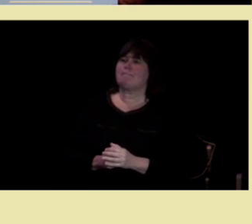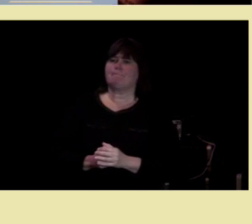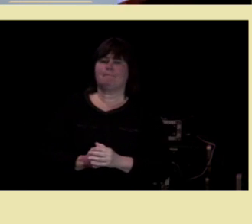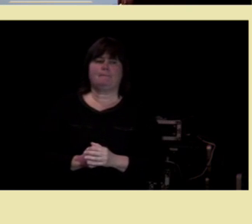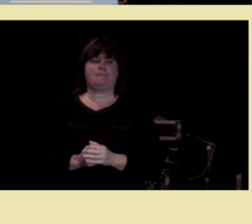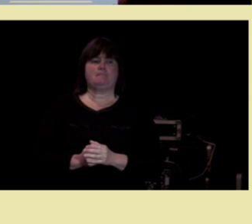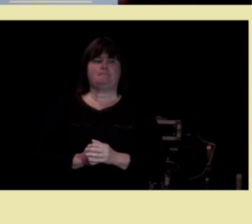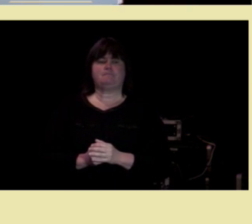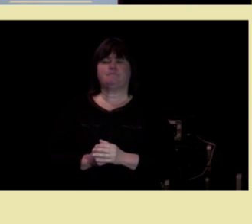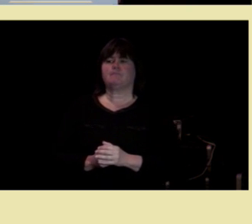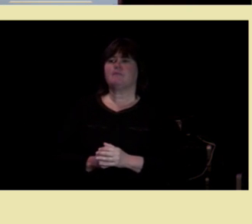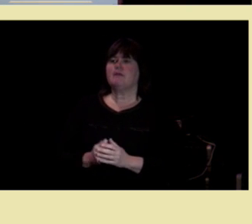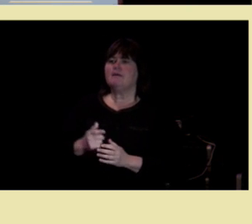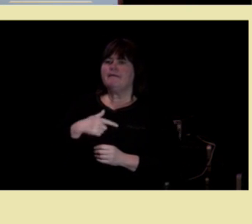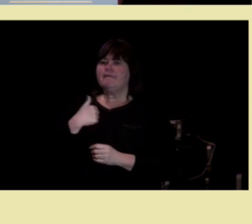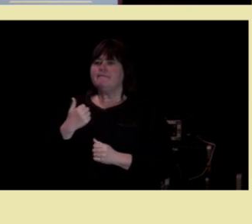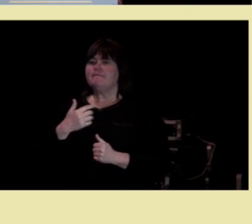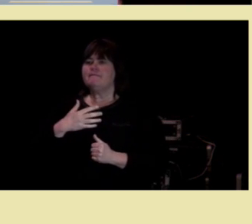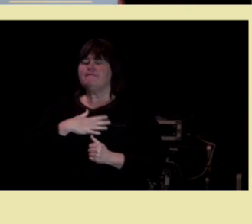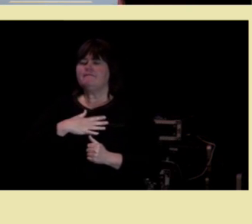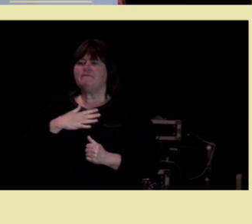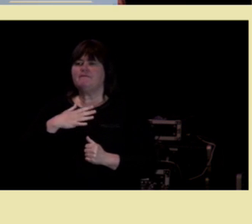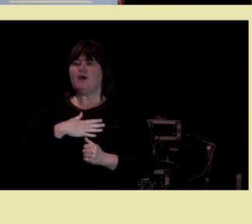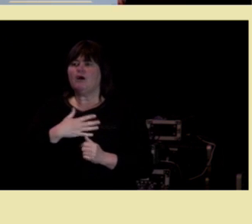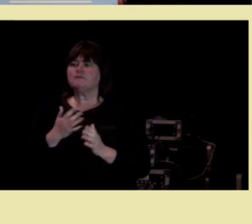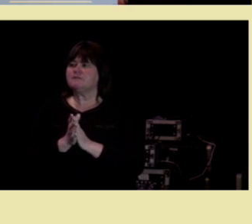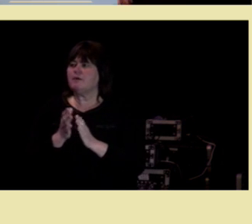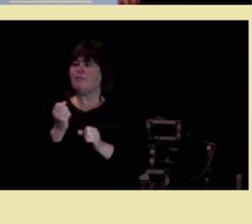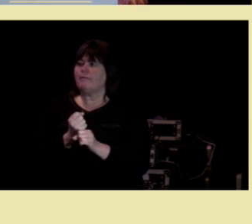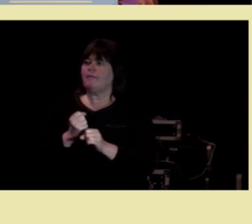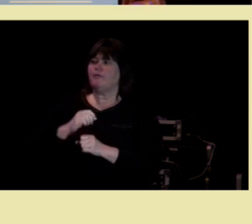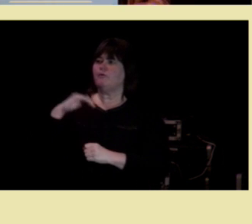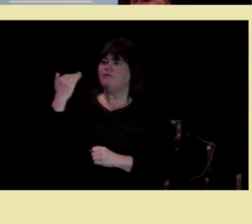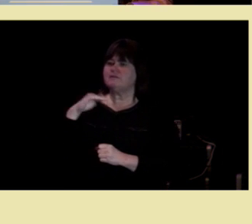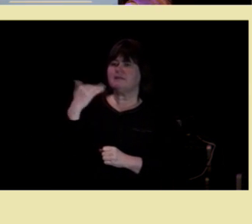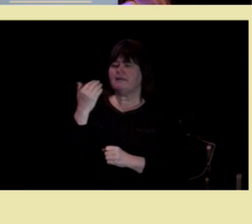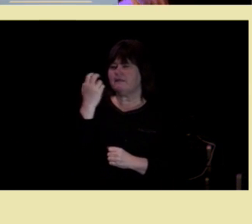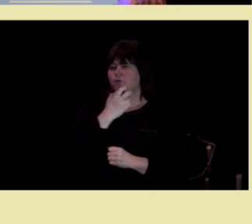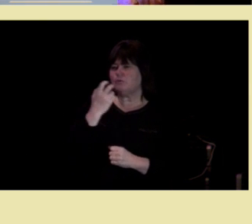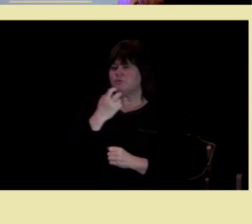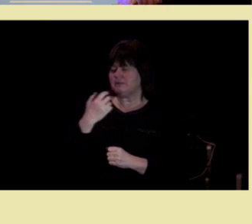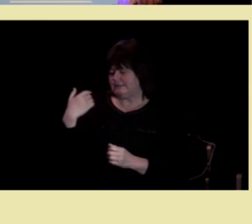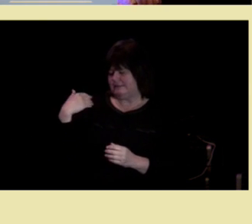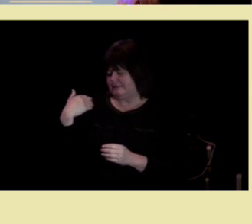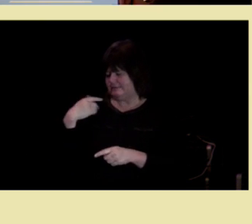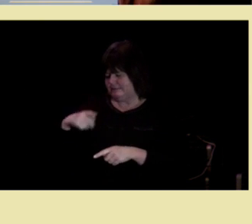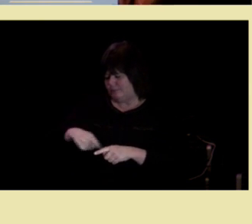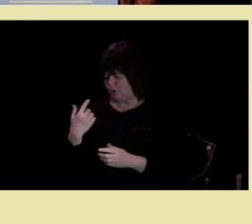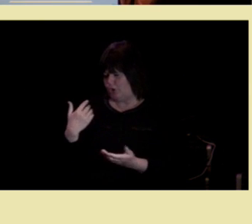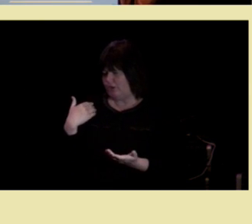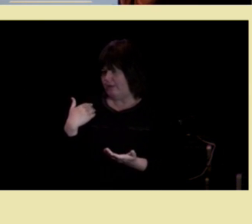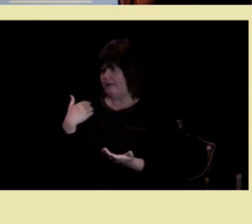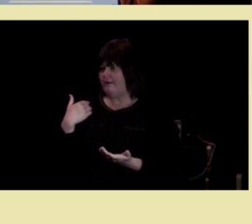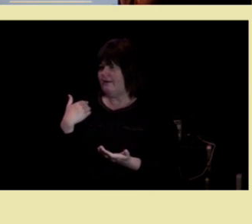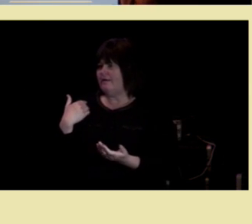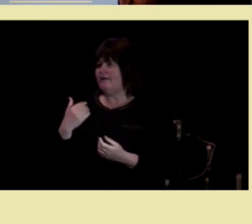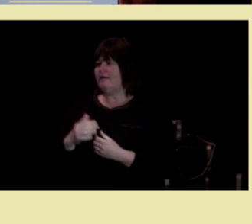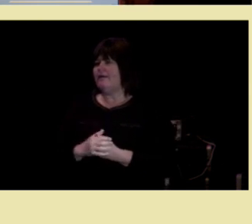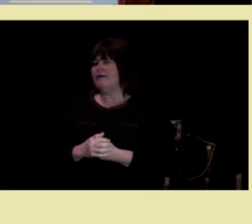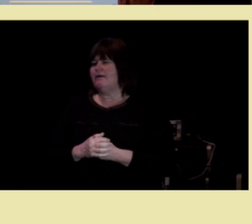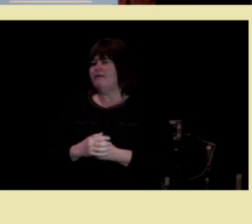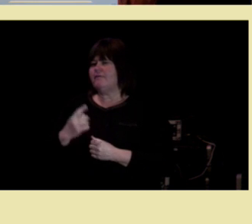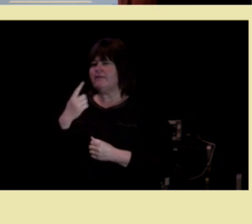Vi har hatt et samarbeid med Universitetet i Tromsø siden oppstart. Vi tenkte som så at